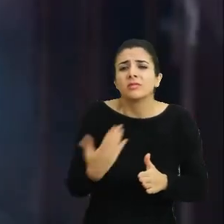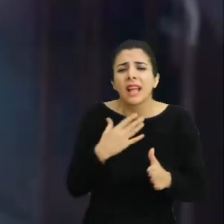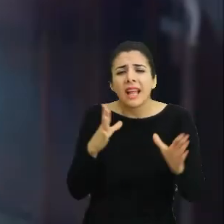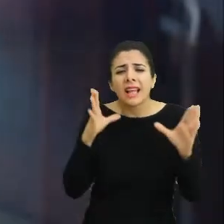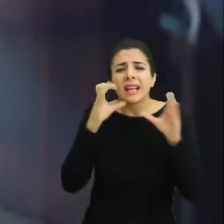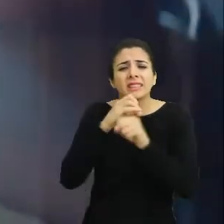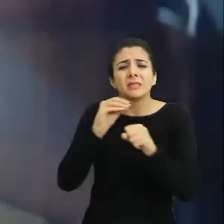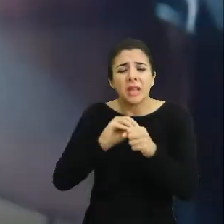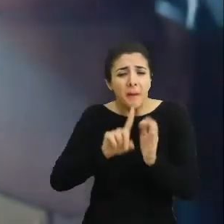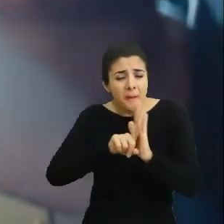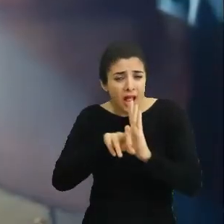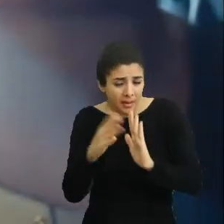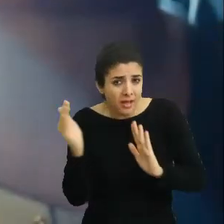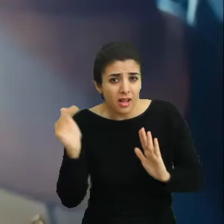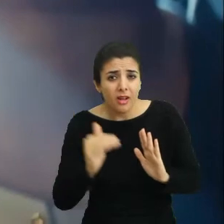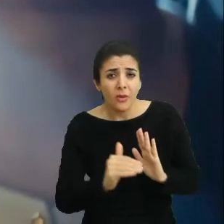uzitemez geri.